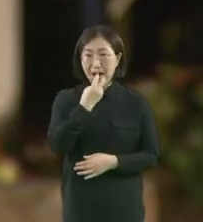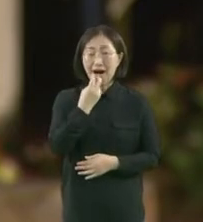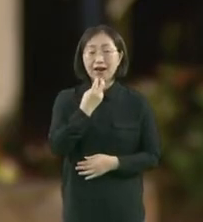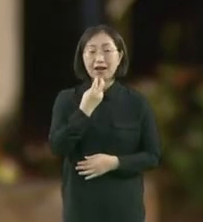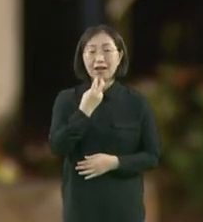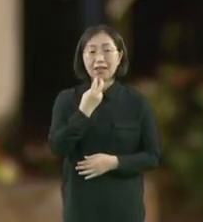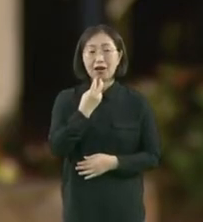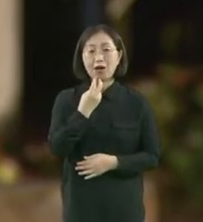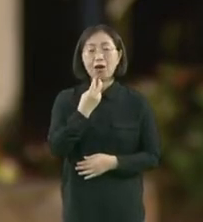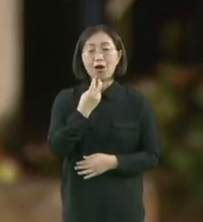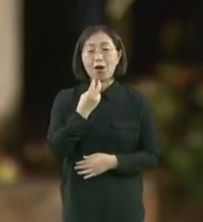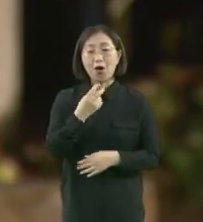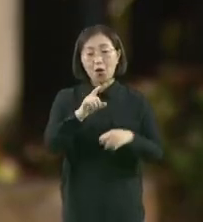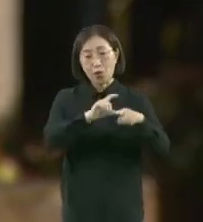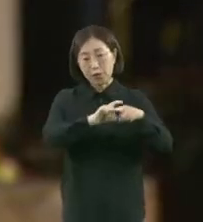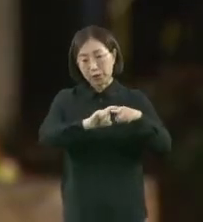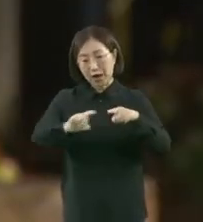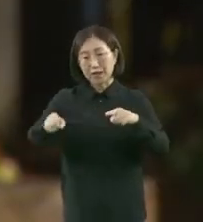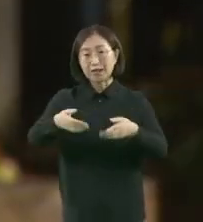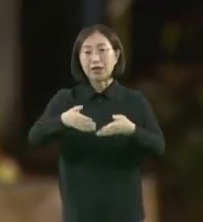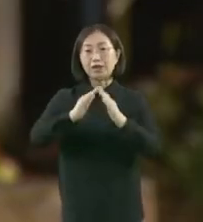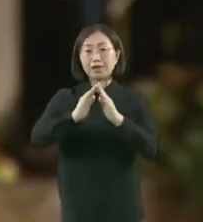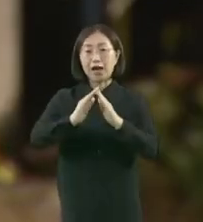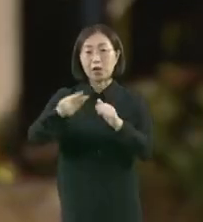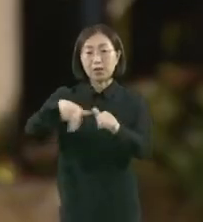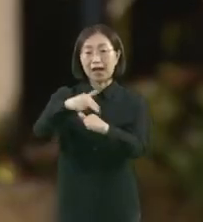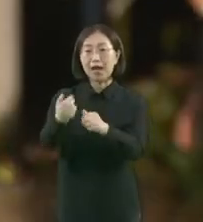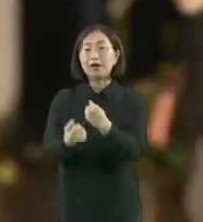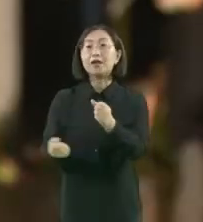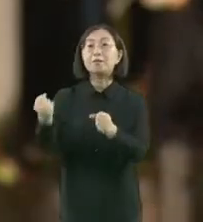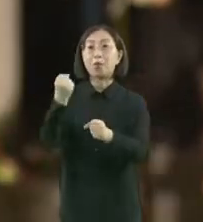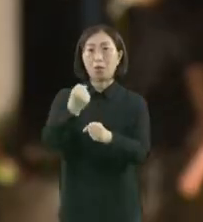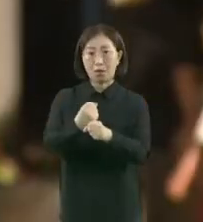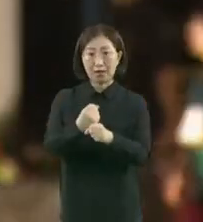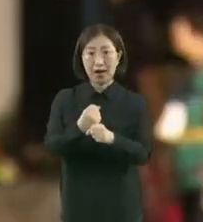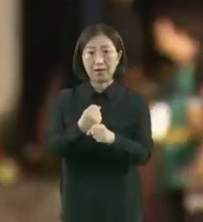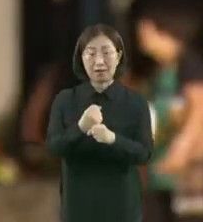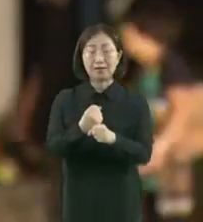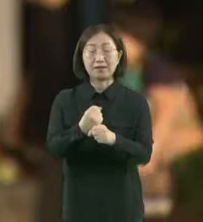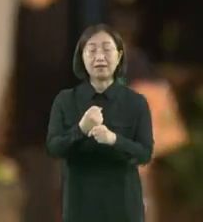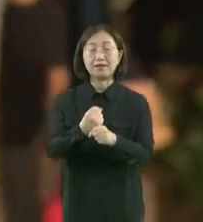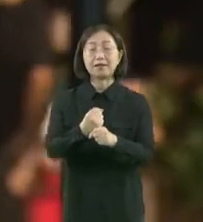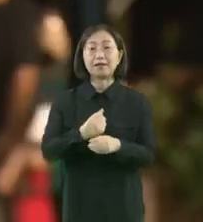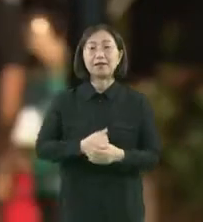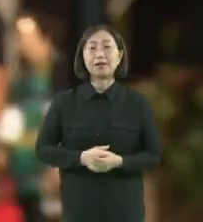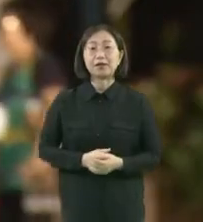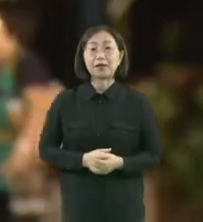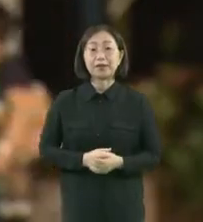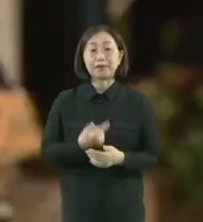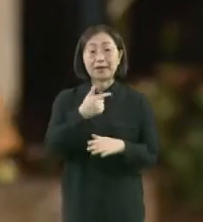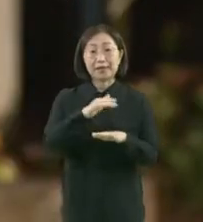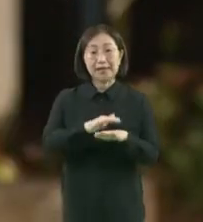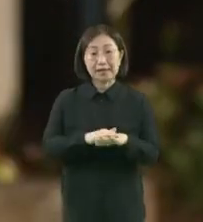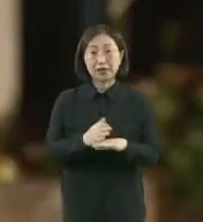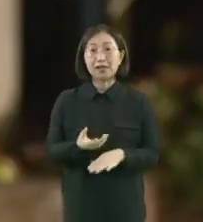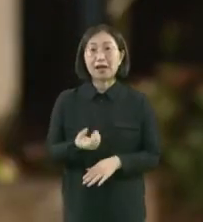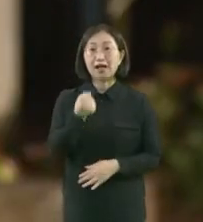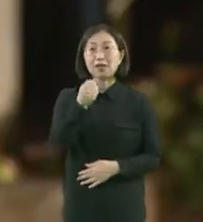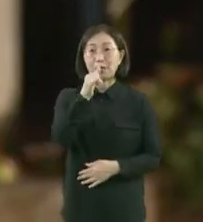일단 곤도라를 설치한 다음에 복원을 하는 이런 과정이 좀 필요하거든요. 그래서 대전이 갖고